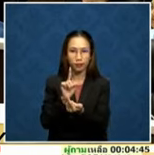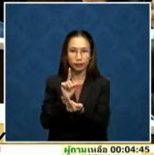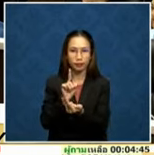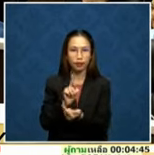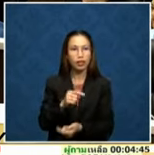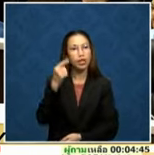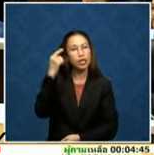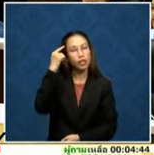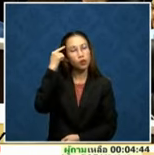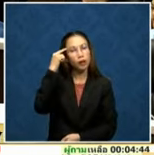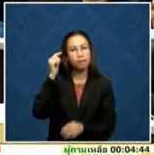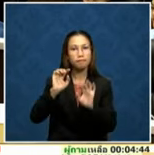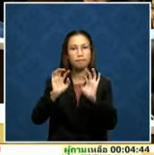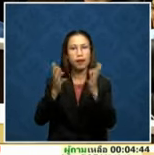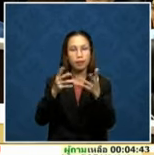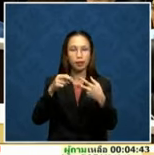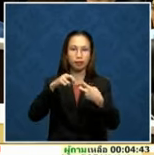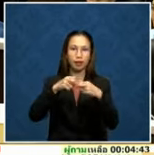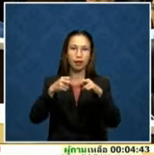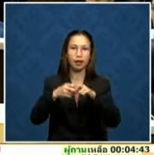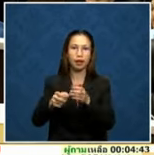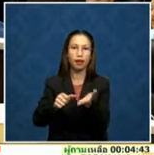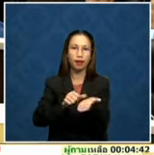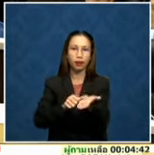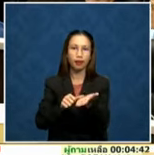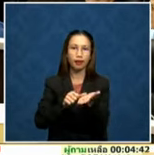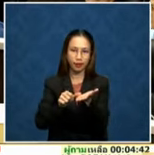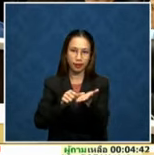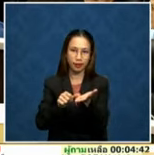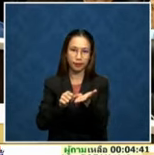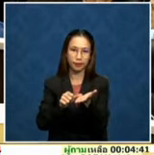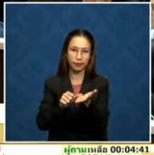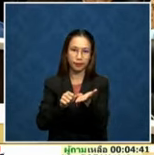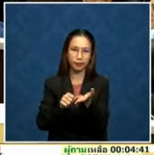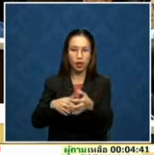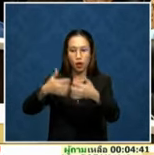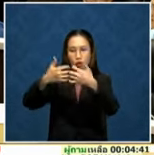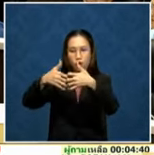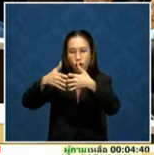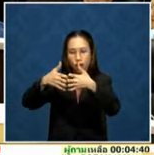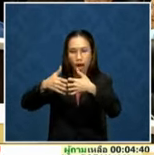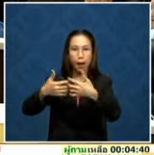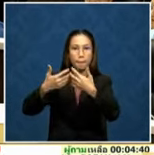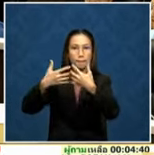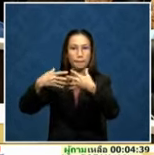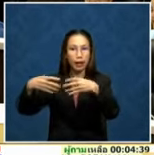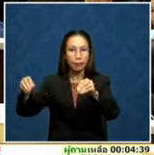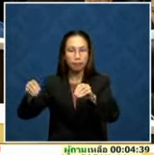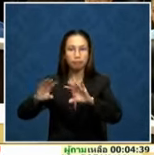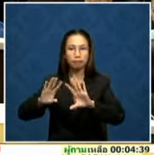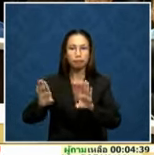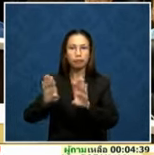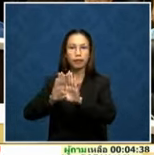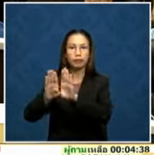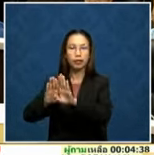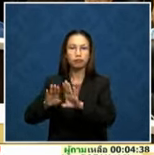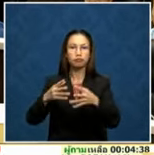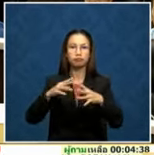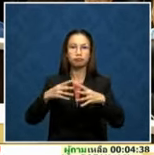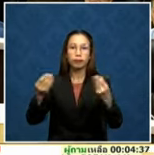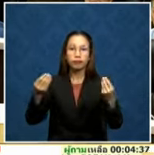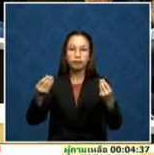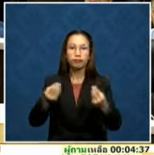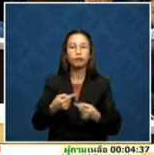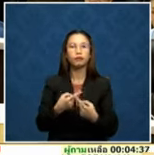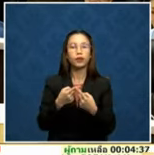ลูกไปแ้บัหานเรื่องของ ที่มีโรงงานปีกิจการมีเมืรมหารตายจากนะเพราวจากที่ท่านเล่า